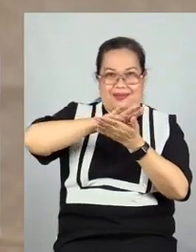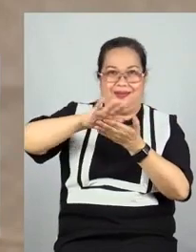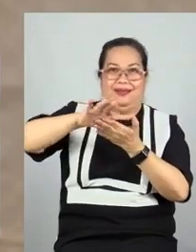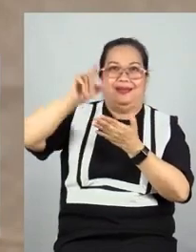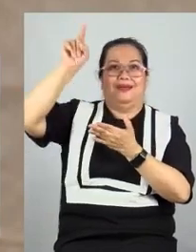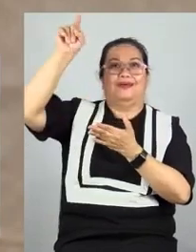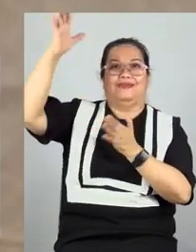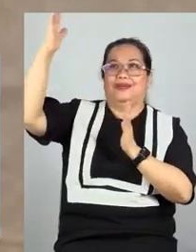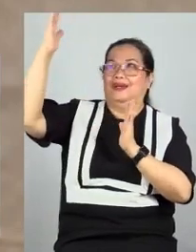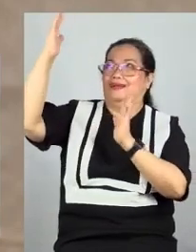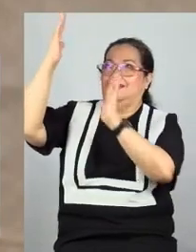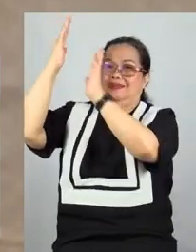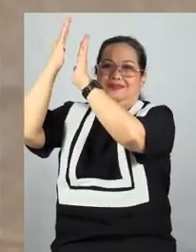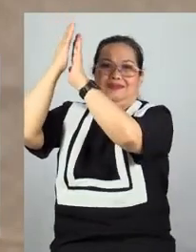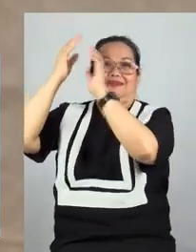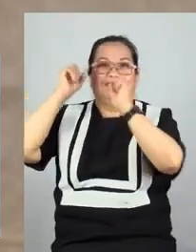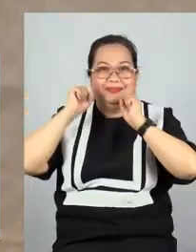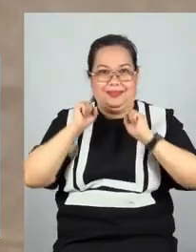of God.